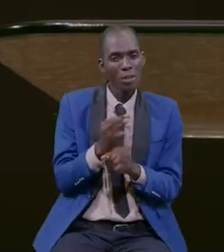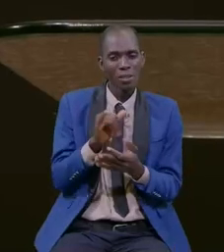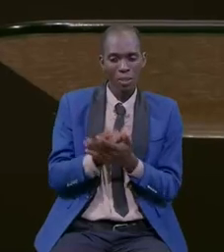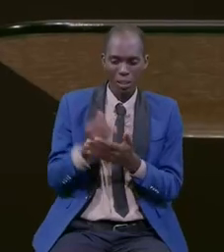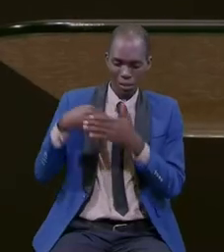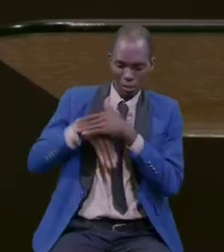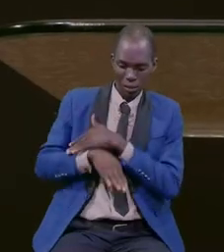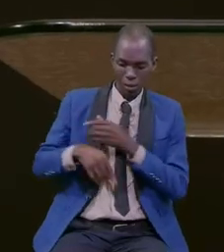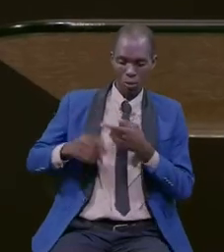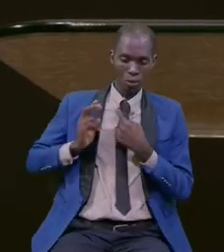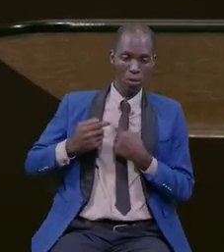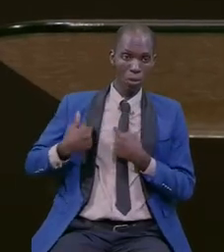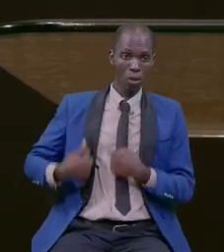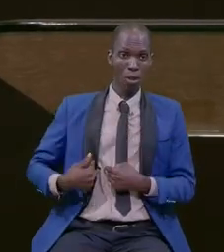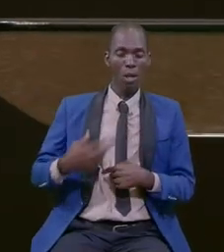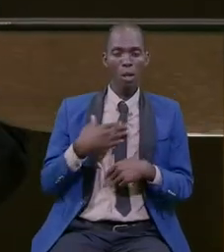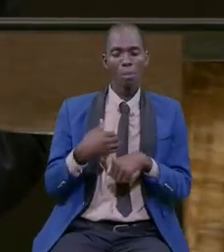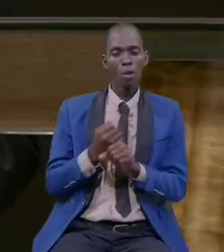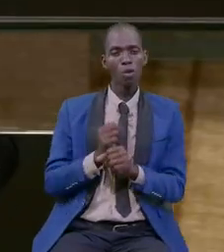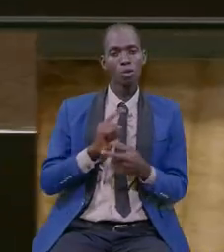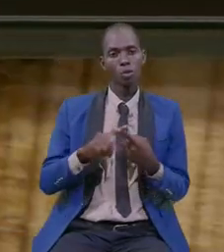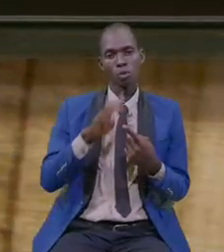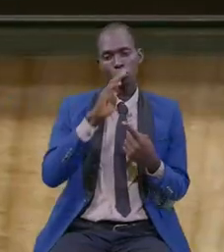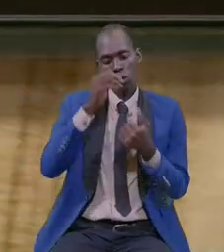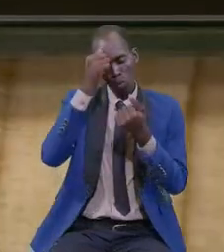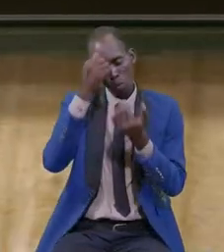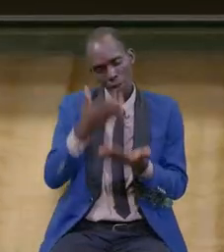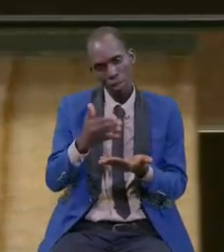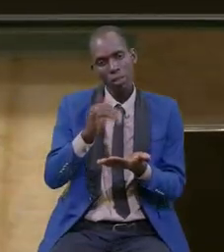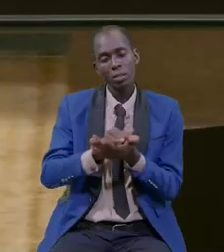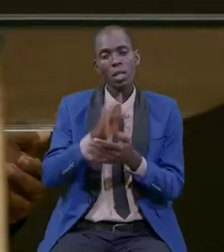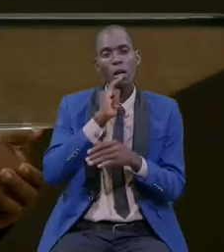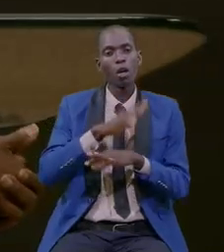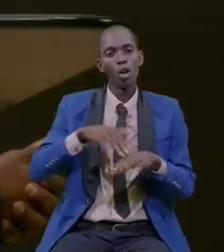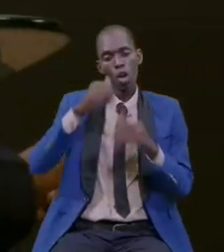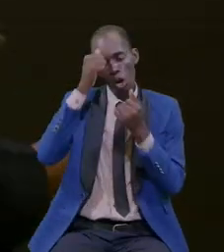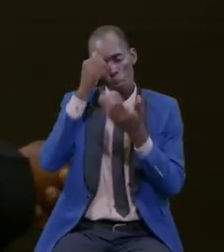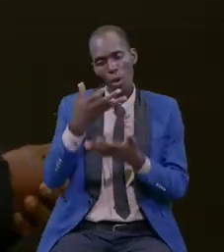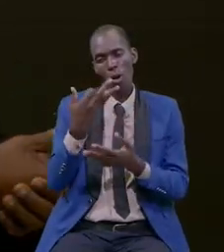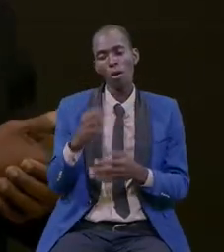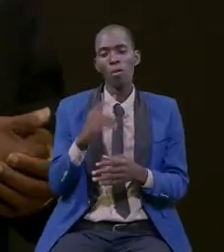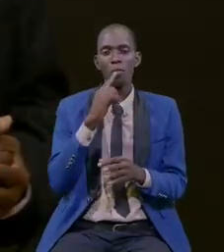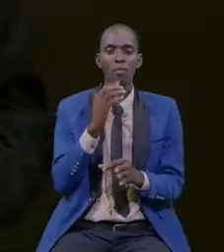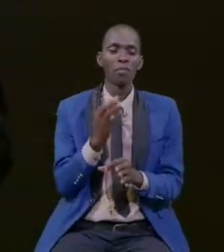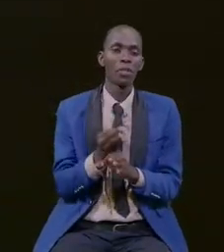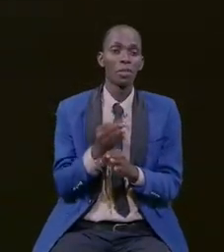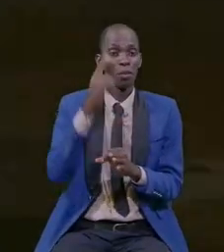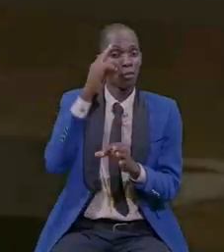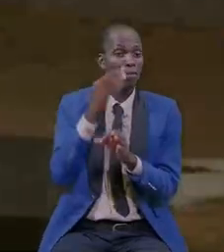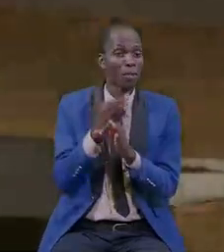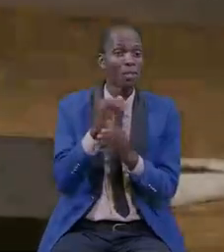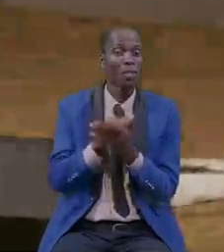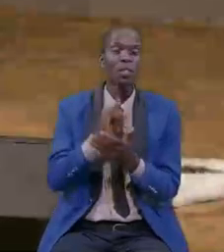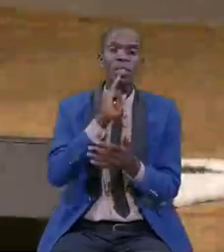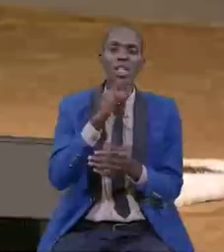obéissant désobéissant à la foi ça c'est la preuve que nous avons la foi vivante la foi